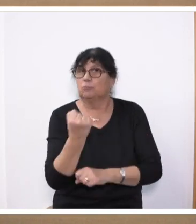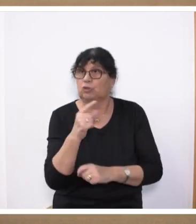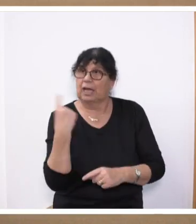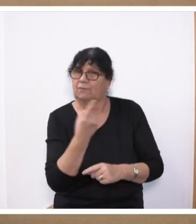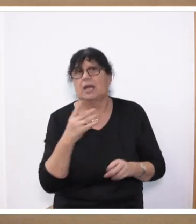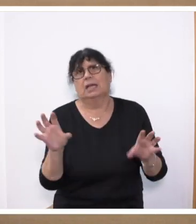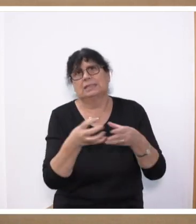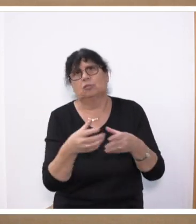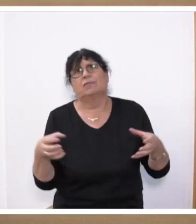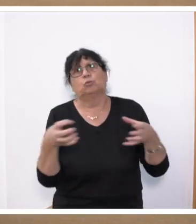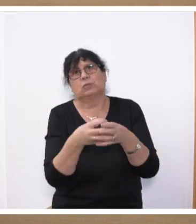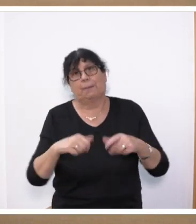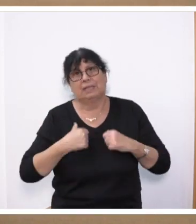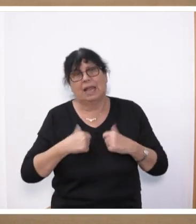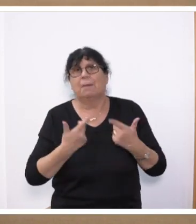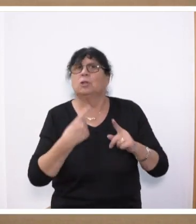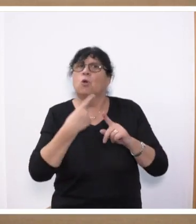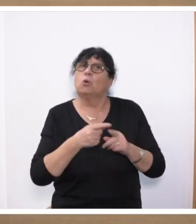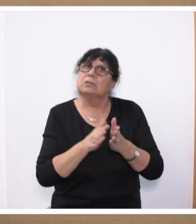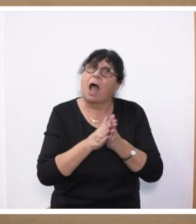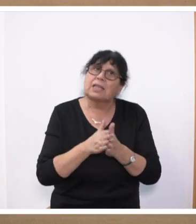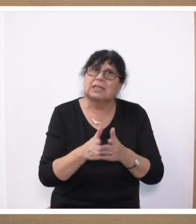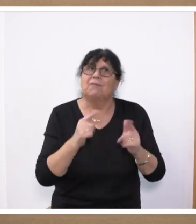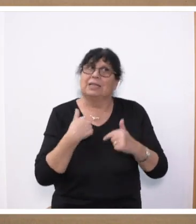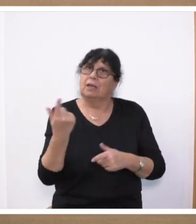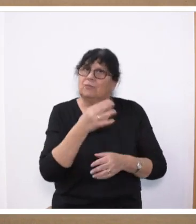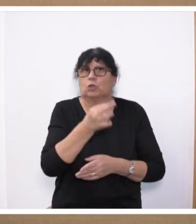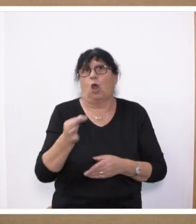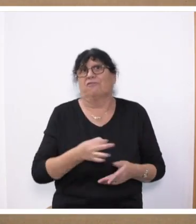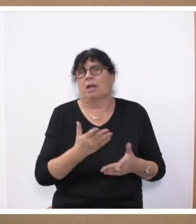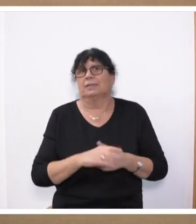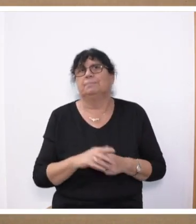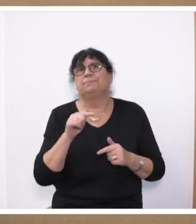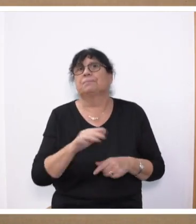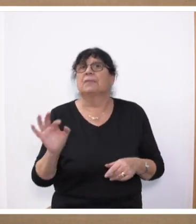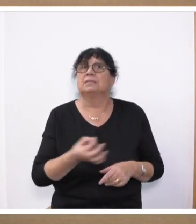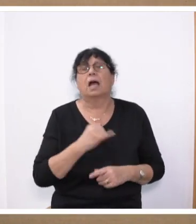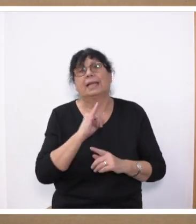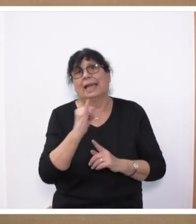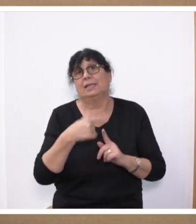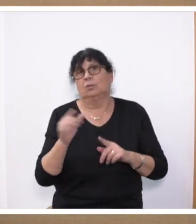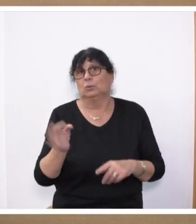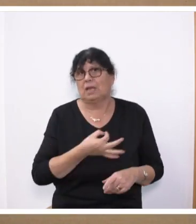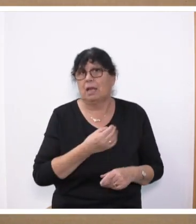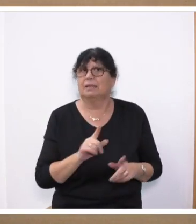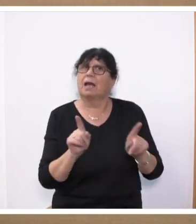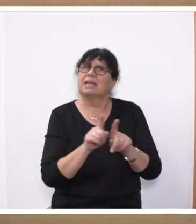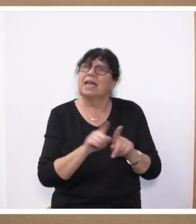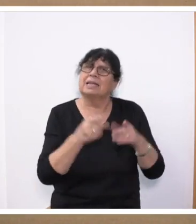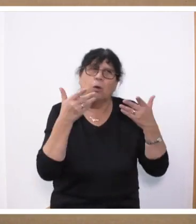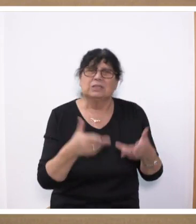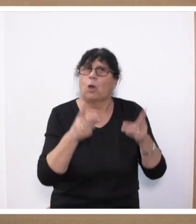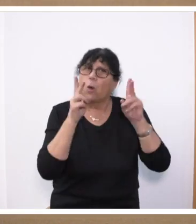gesellschaftliche Zusammenleben und zum anderen auch die Attraktivität unserer Dörfer. Die Saarländerinnen und Saarländer, sie haben nämlich genauso ein